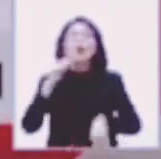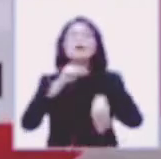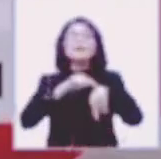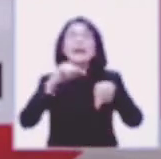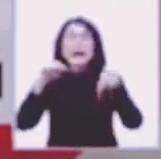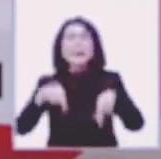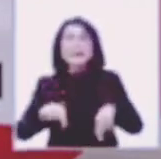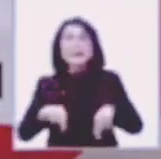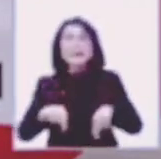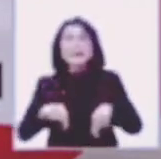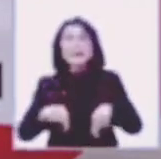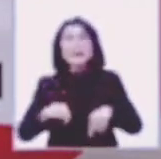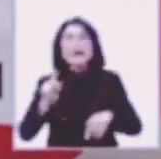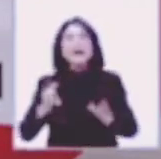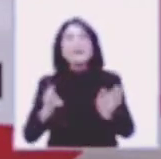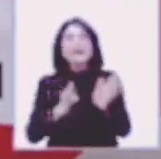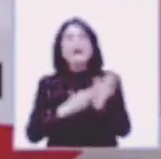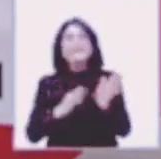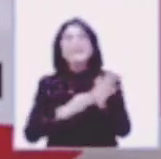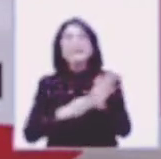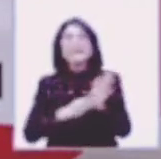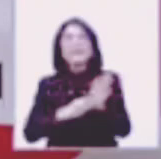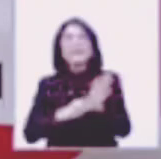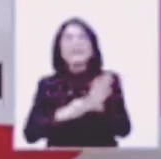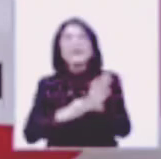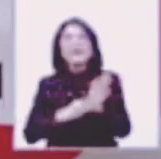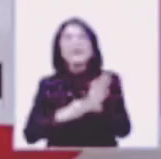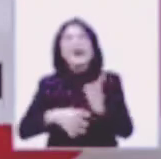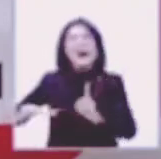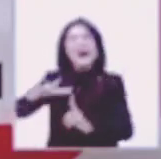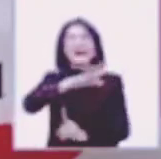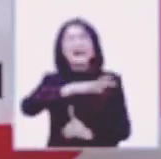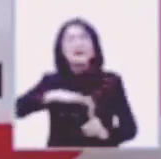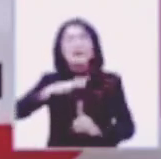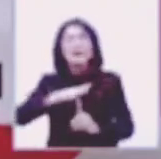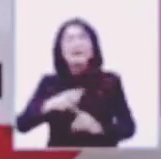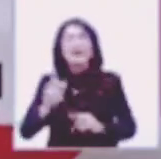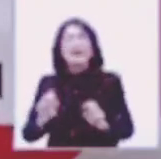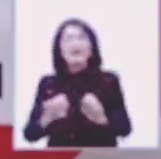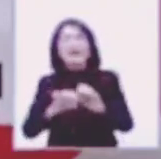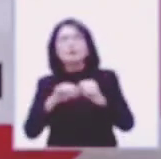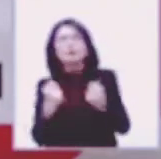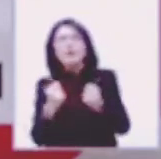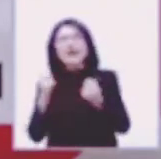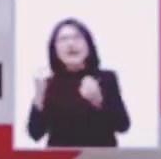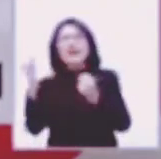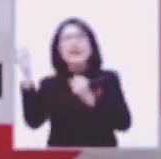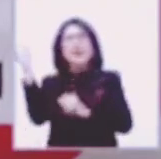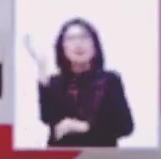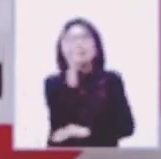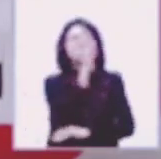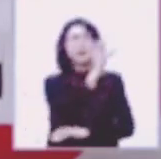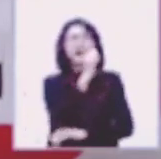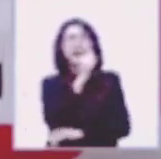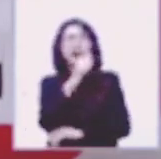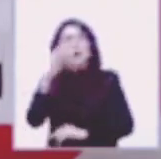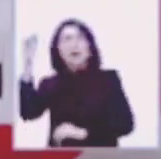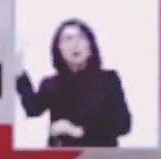ini kita dihadapkan dengan bencana ekologis yang salah satunya disebabkan oleh kerusakan hutan. Laju